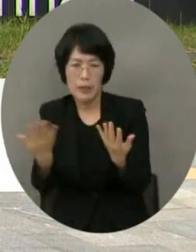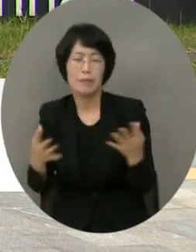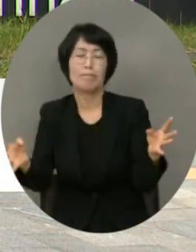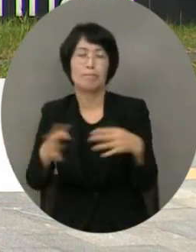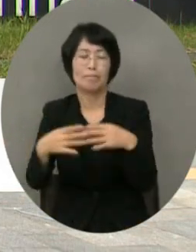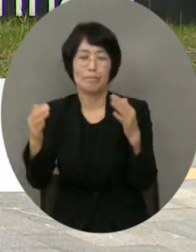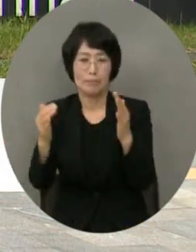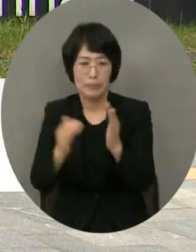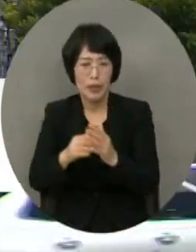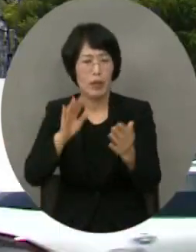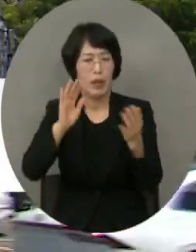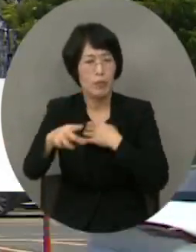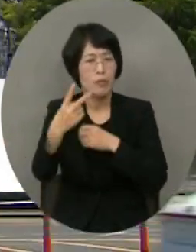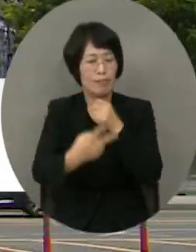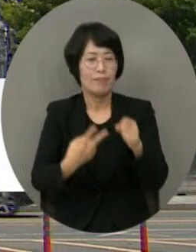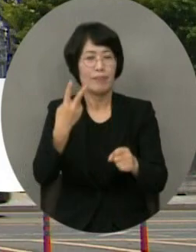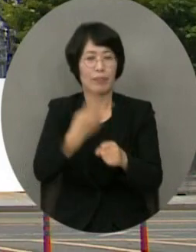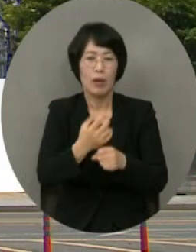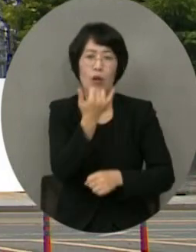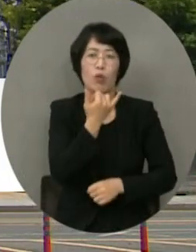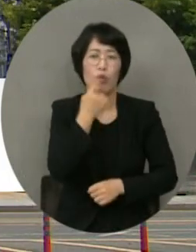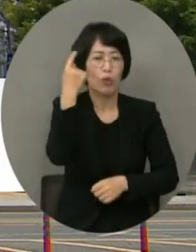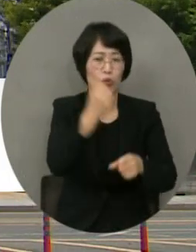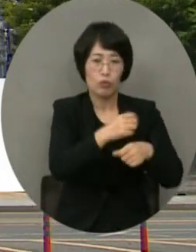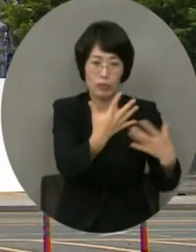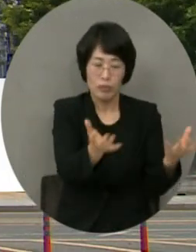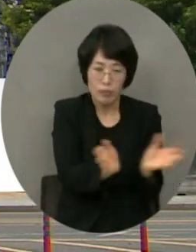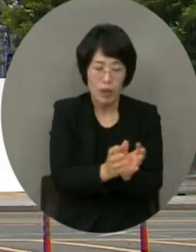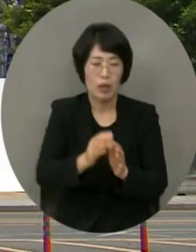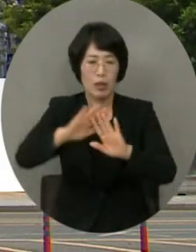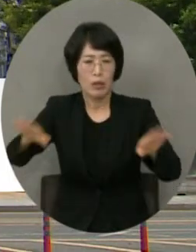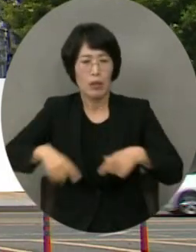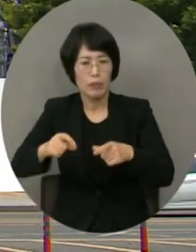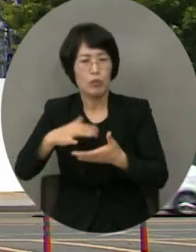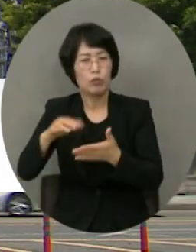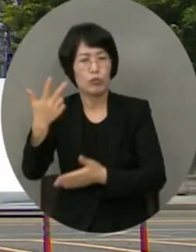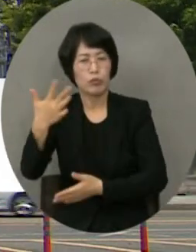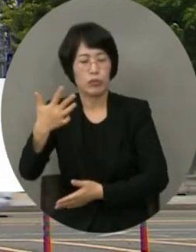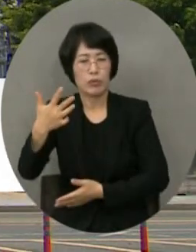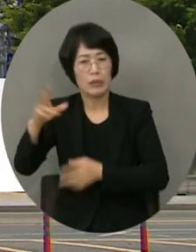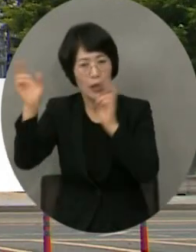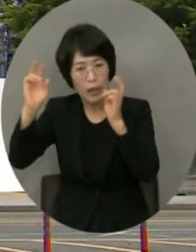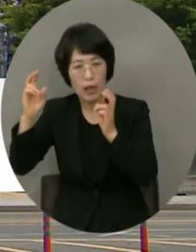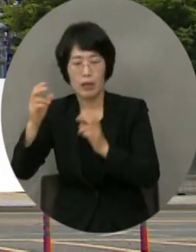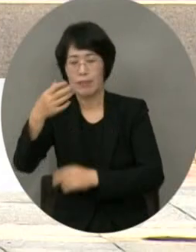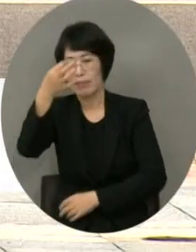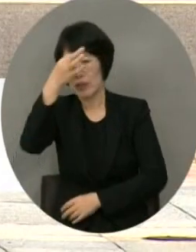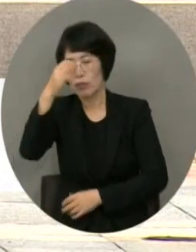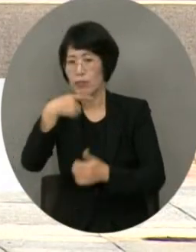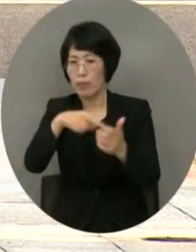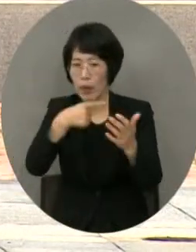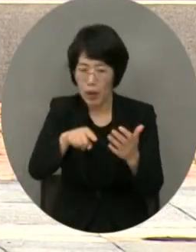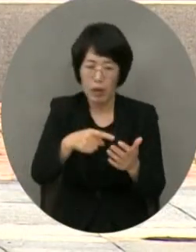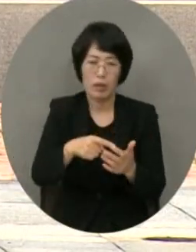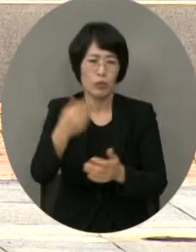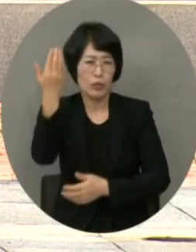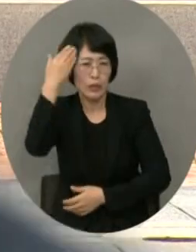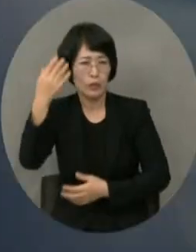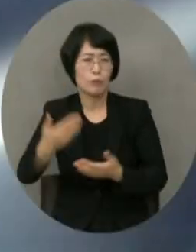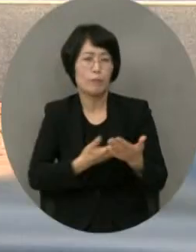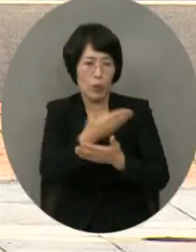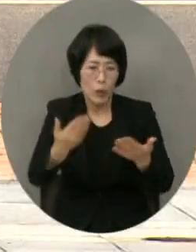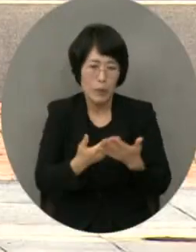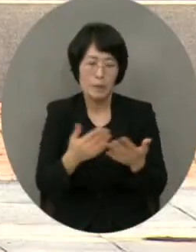체결했으며 앞으로 2년 동안 독일 연구진과 전남 여덟개 기업이 기술 이전과 지식 공유 등 직류 산업